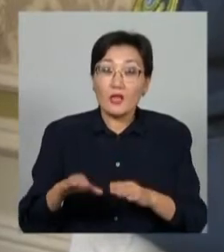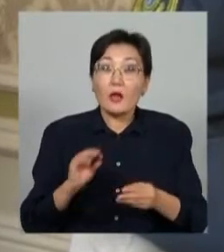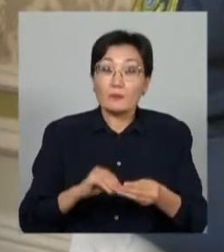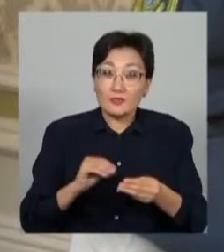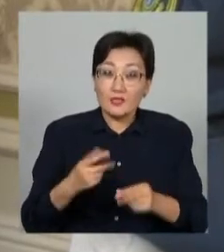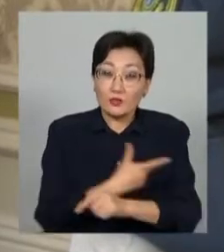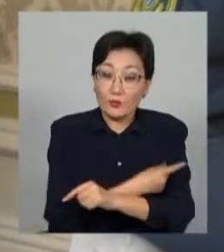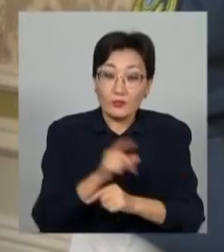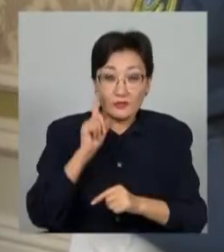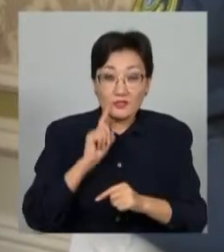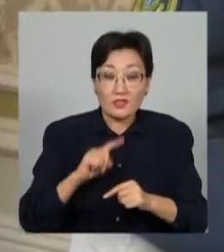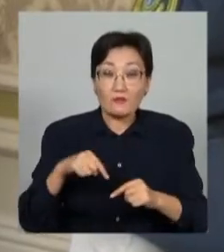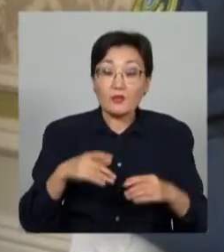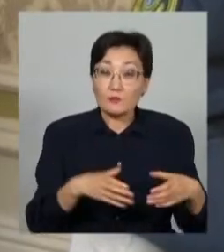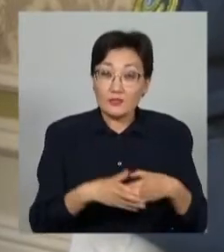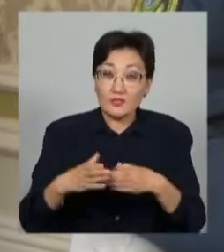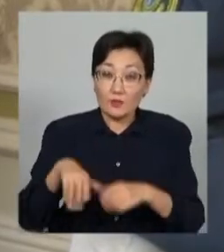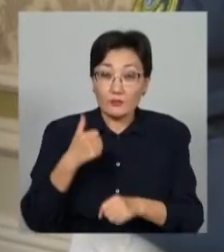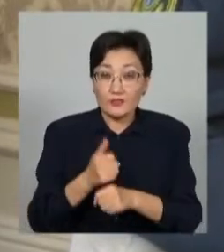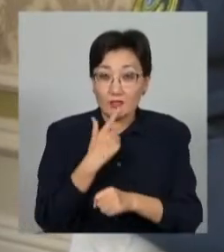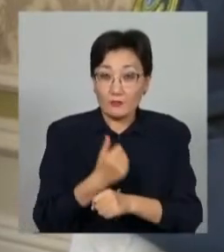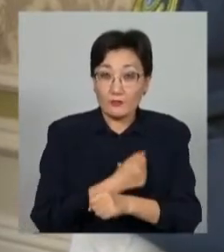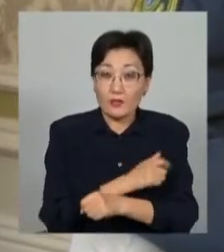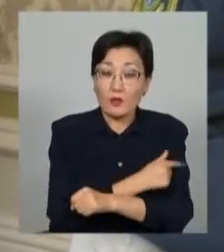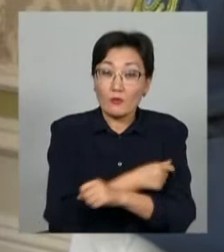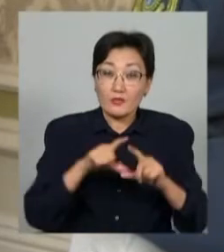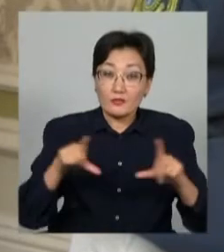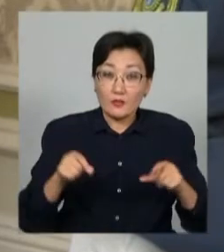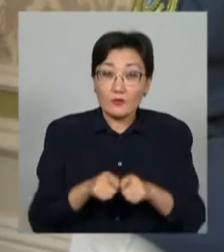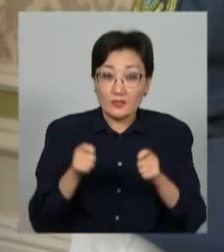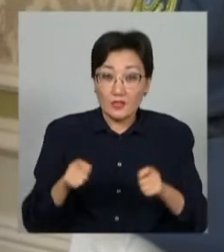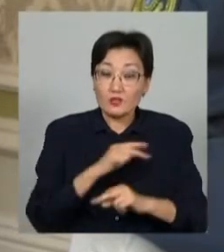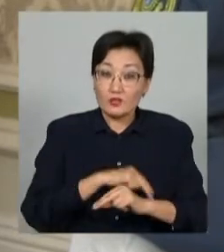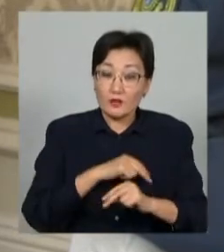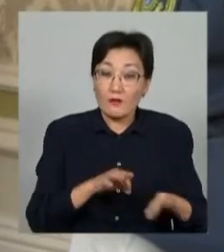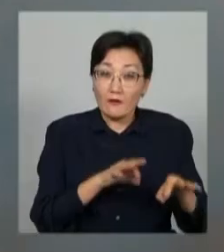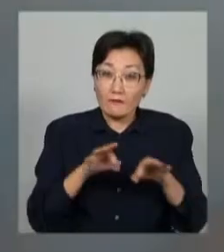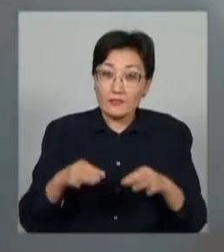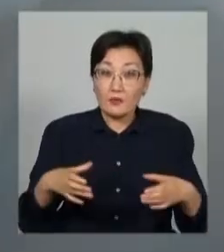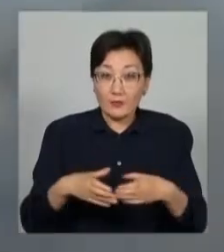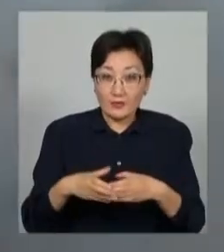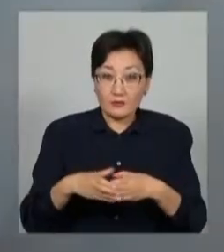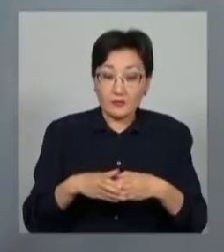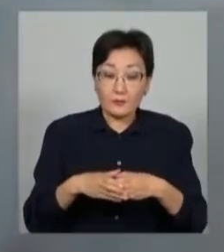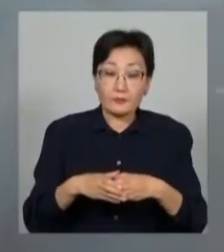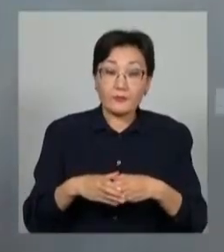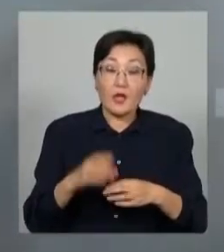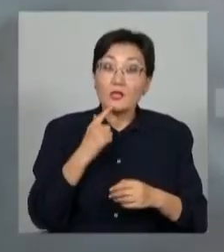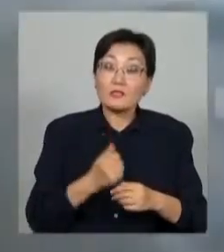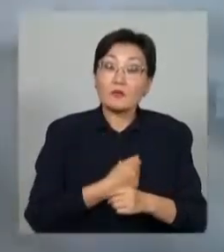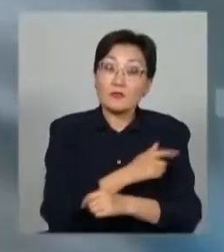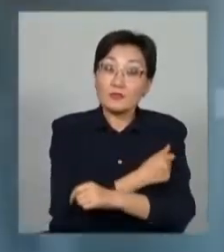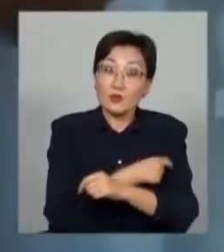для удобства личного состава главным военно медицинским управлением организована работа выездных бригад военно